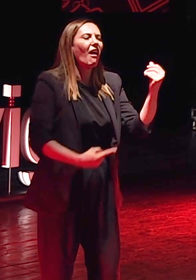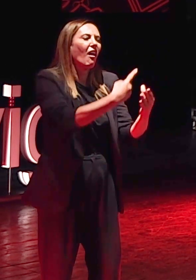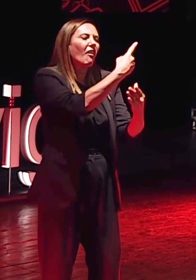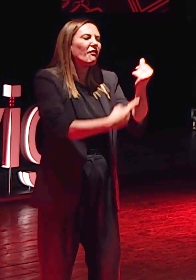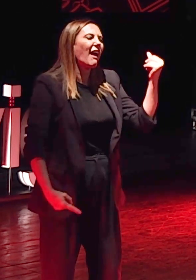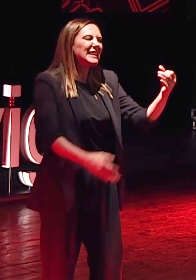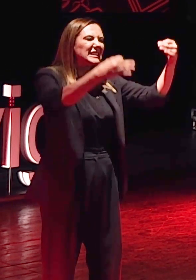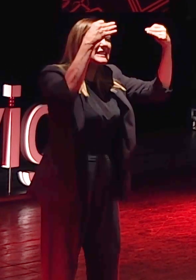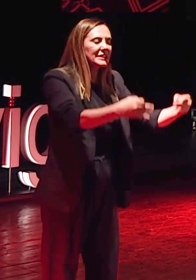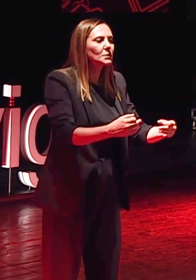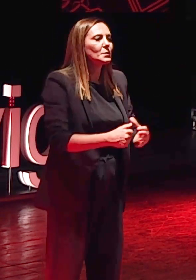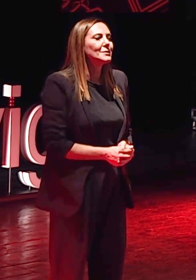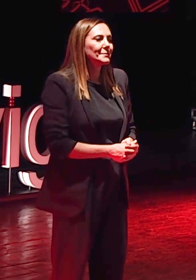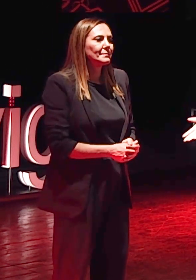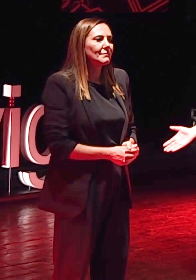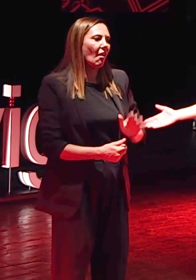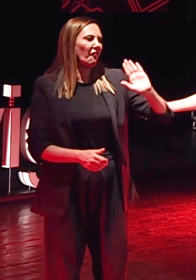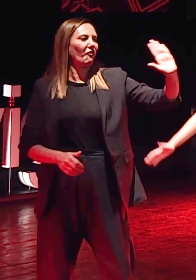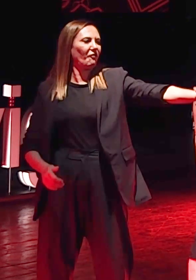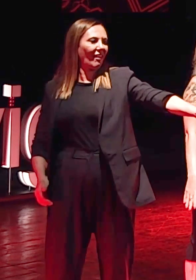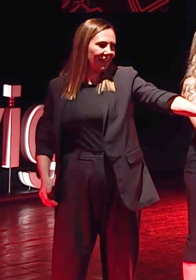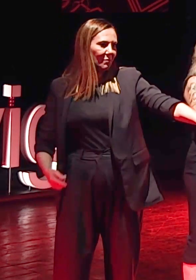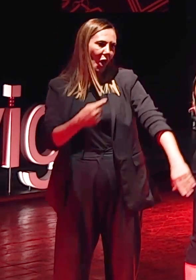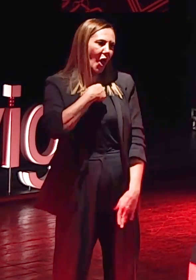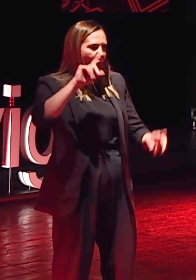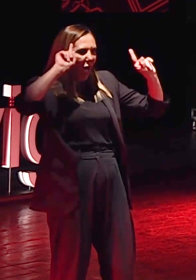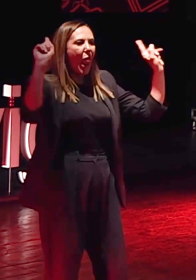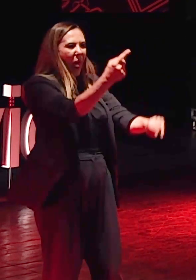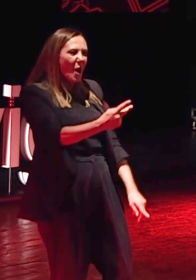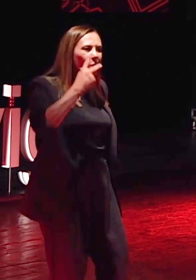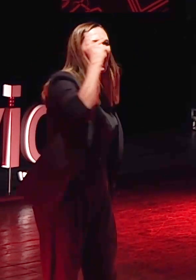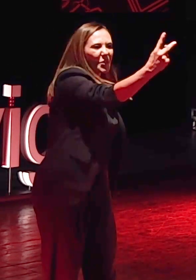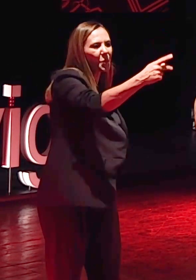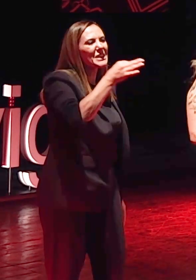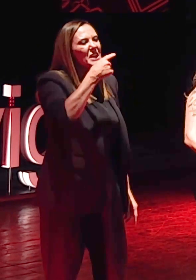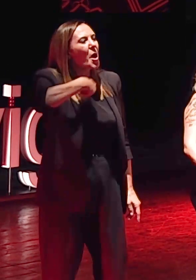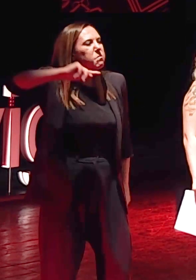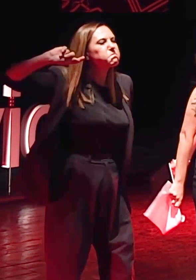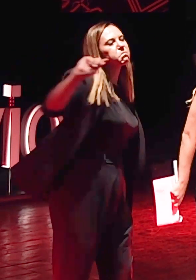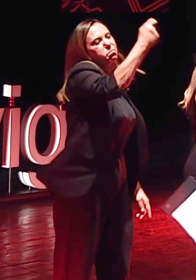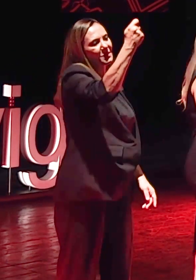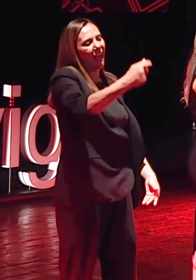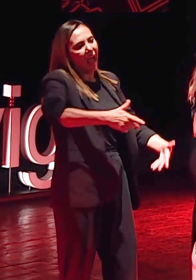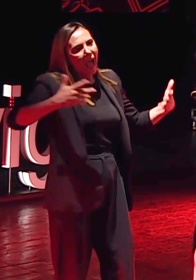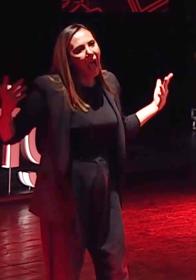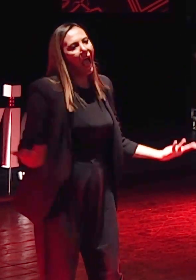Ebbene sì stacco ho due lauree quindi ce l'ho fatta quantomeno